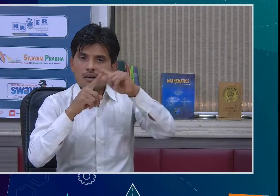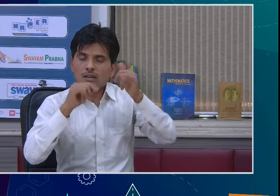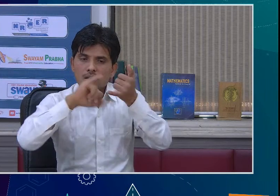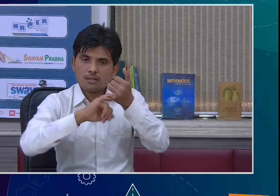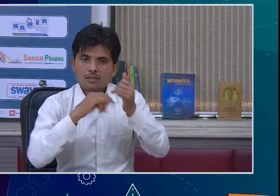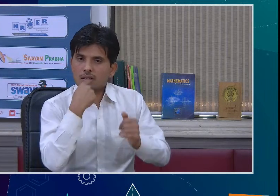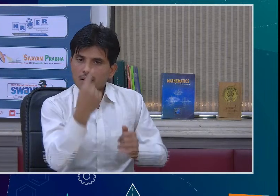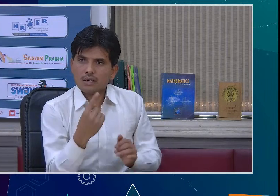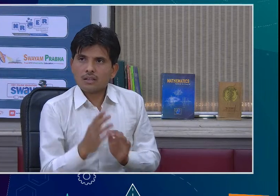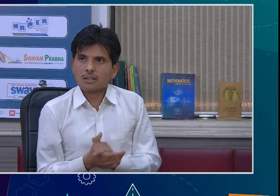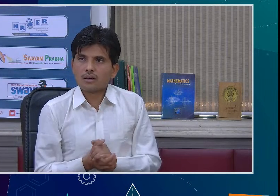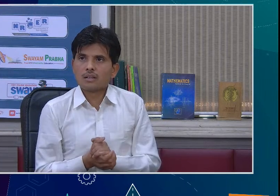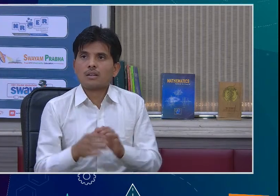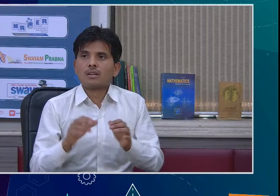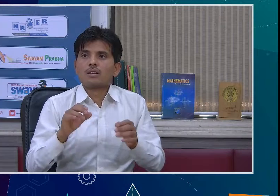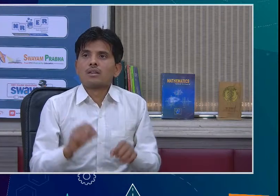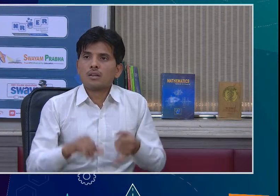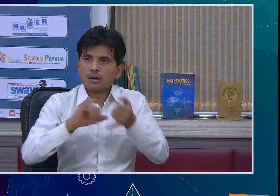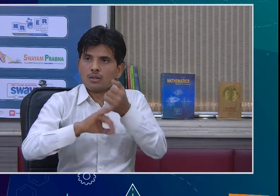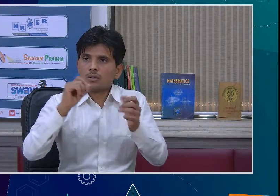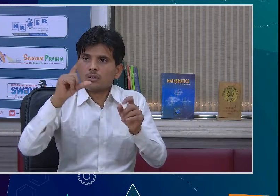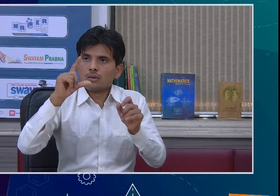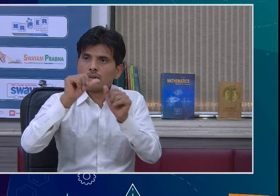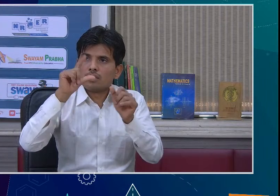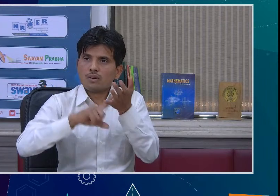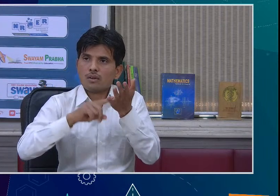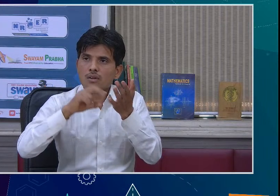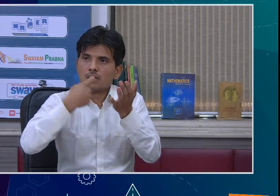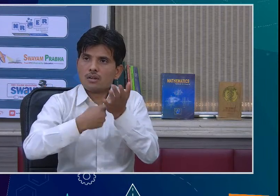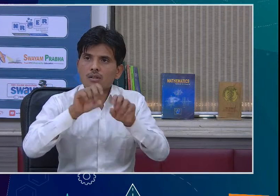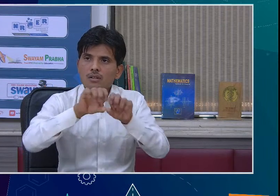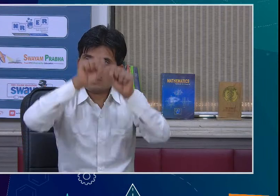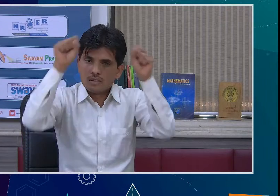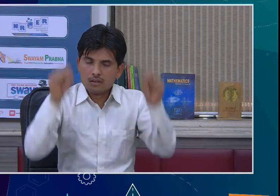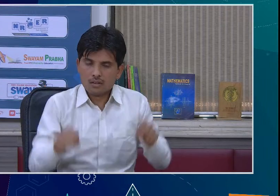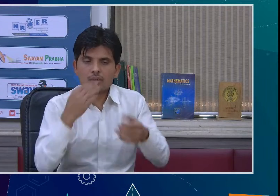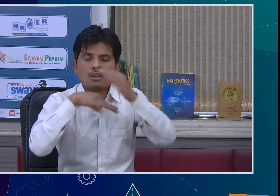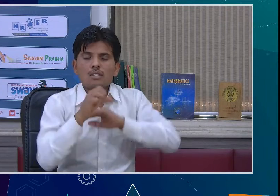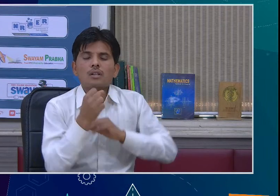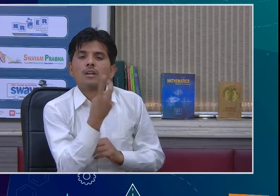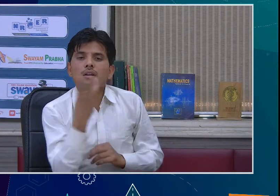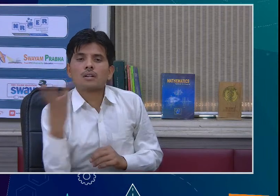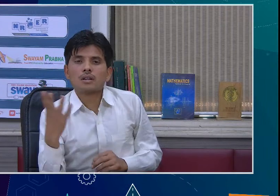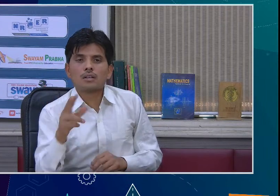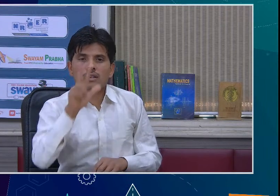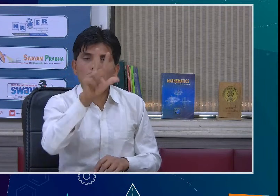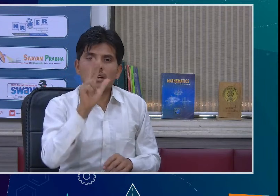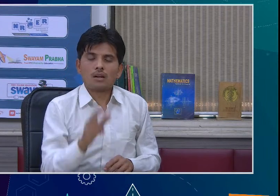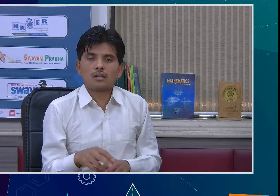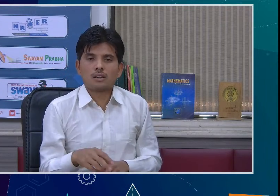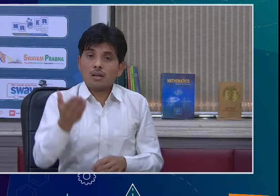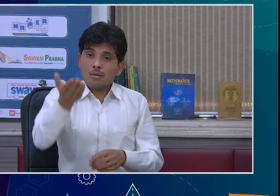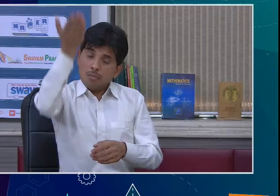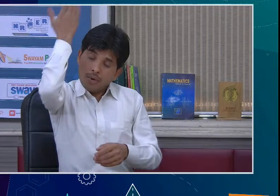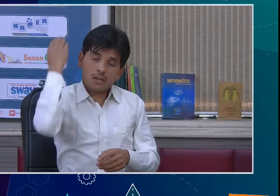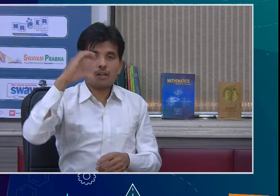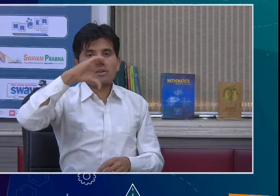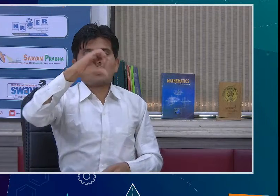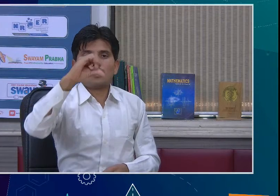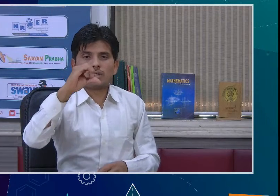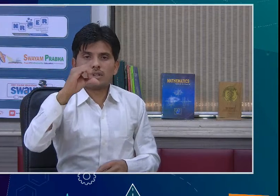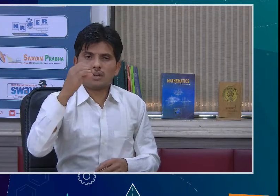पहले स्लाइड में बताया कि सोलर सिस्टम में 8 ग्रह है, पहले 2006 से पहले हम उन्हें 9 ग्रह कहते